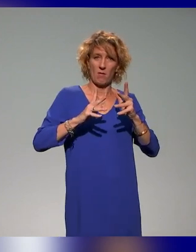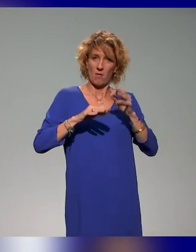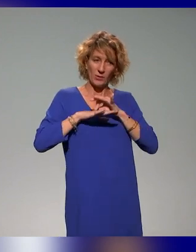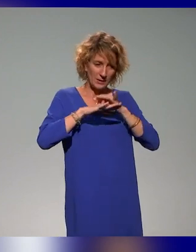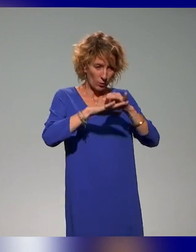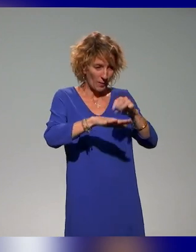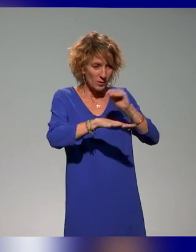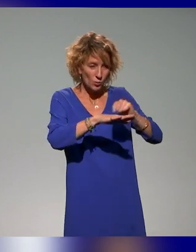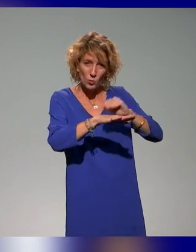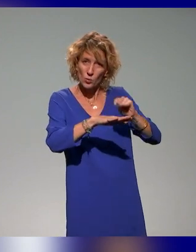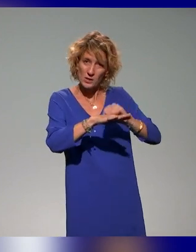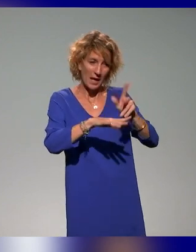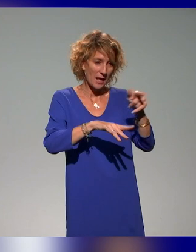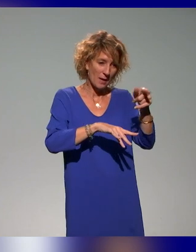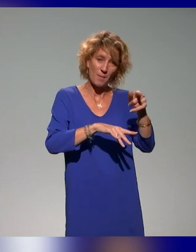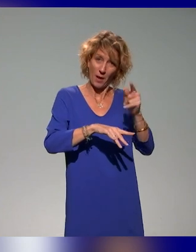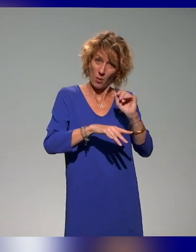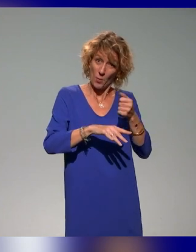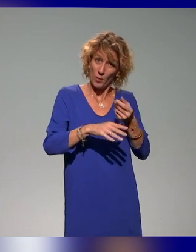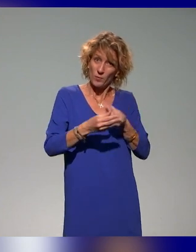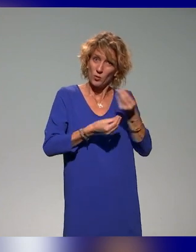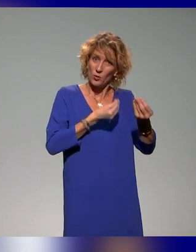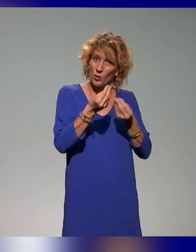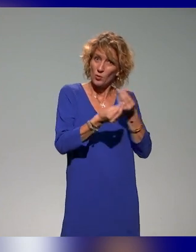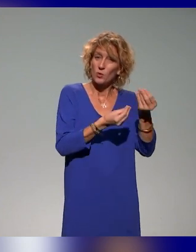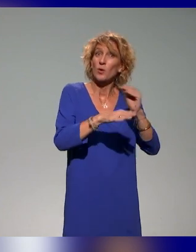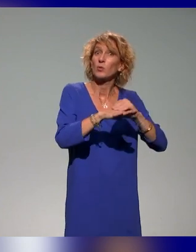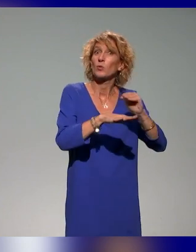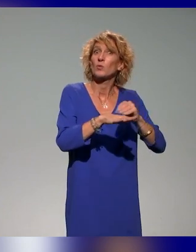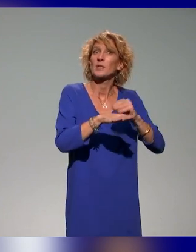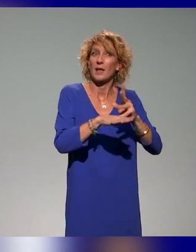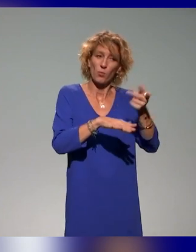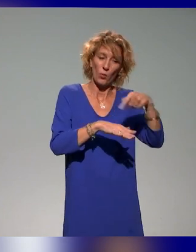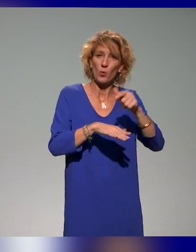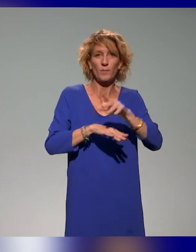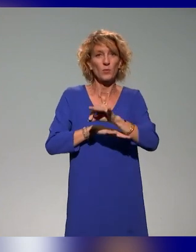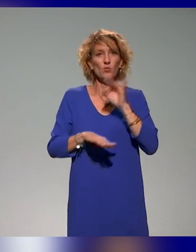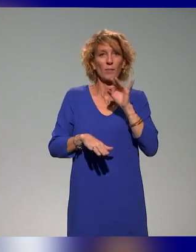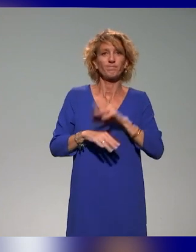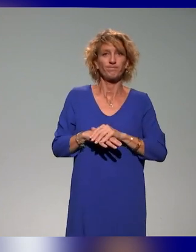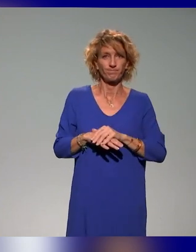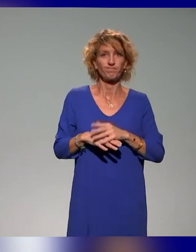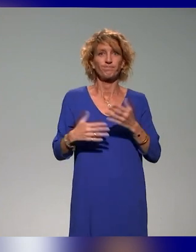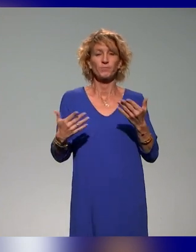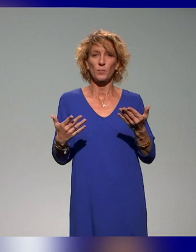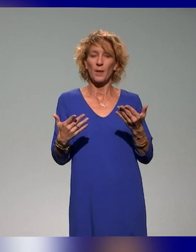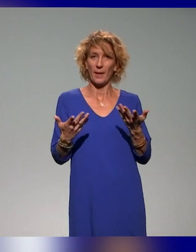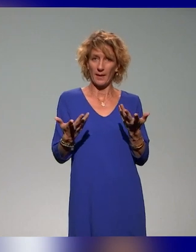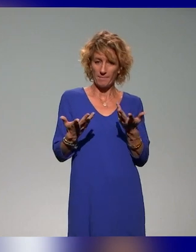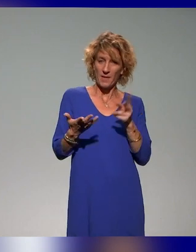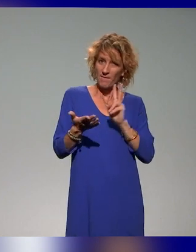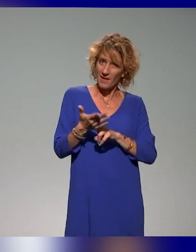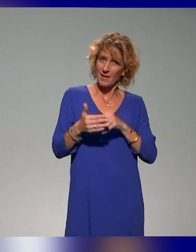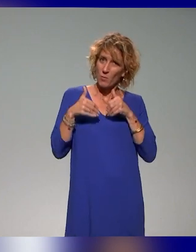ça, c'est plutôt la partie ingénierie pédagogique qu'on a vue avec Aymeric, de manière à ce qu'on ait une vraie